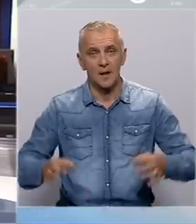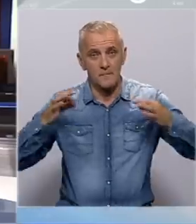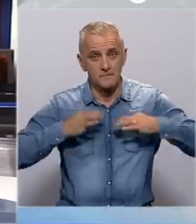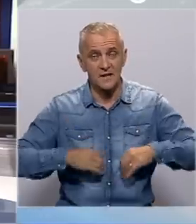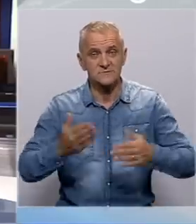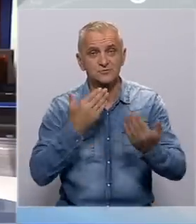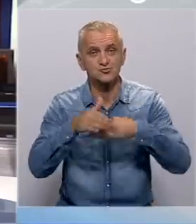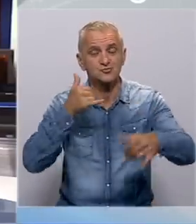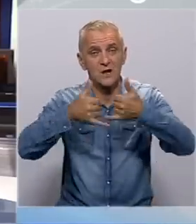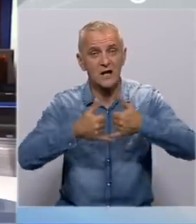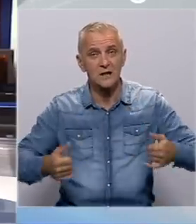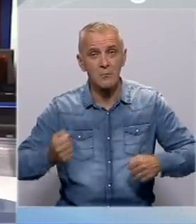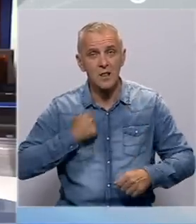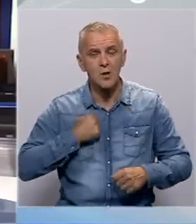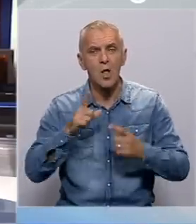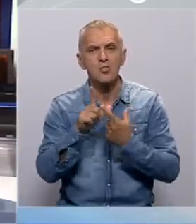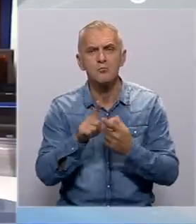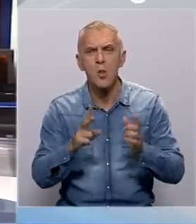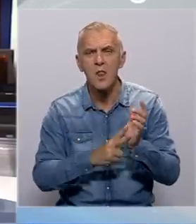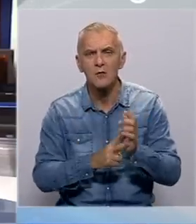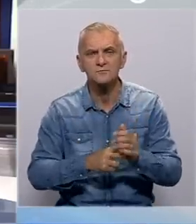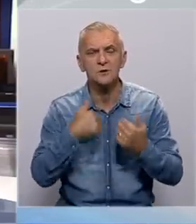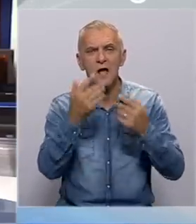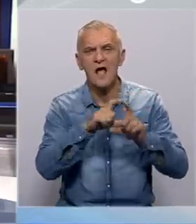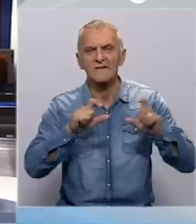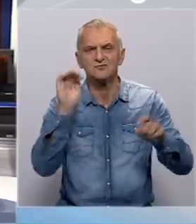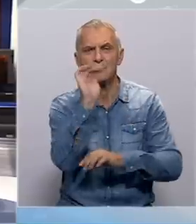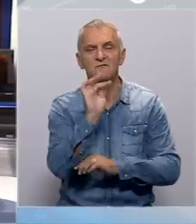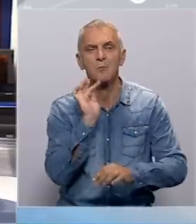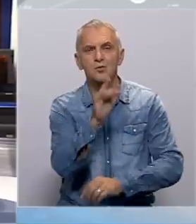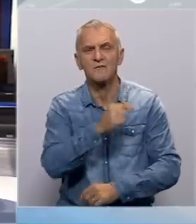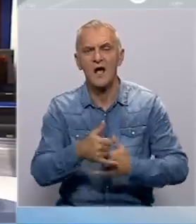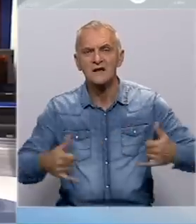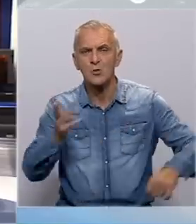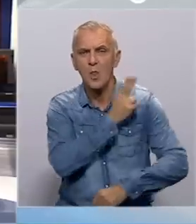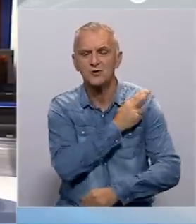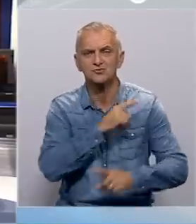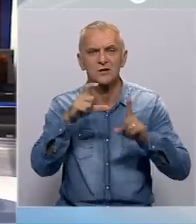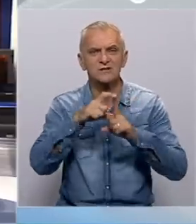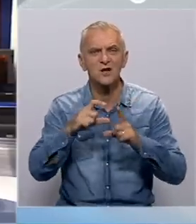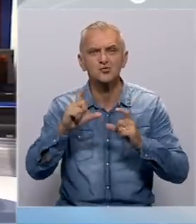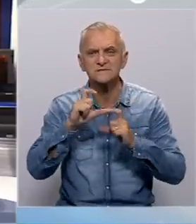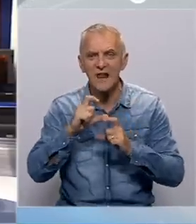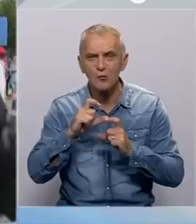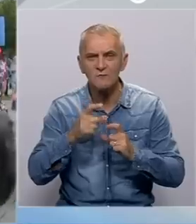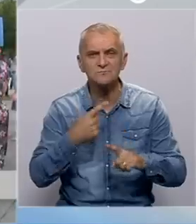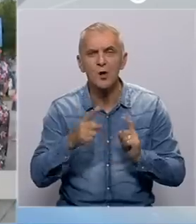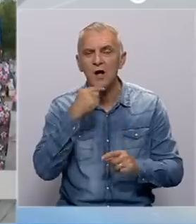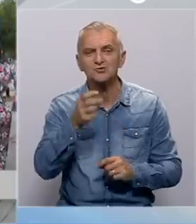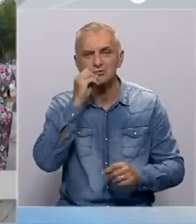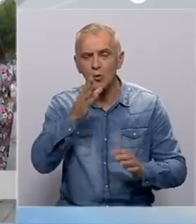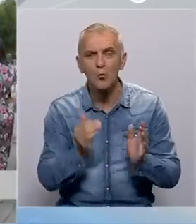Predsjednik Skupštine grada Banja Luka Ljubo Ninković podnio je krivičnu prijavu protiv gradonačelnika Draška Stanivukovića zbog, kako